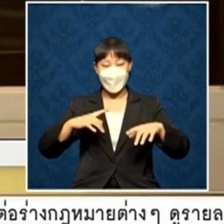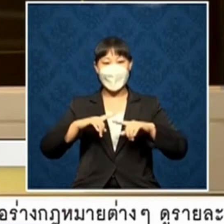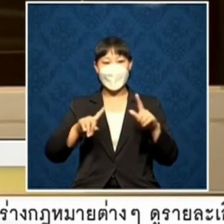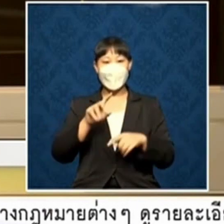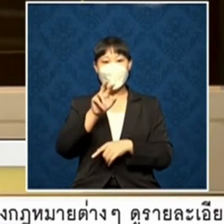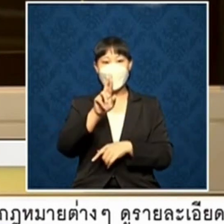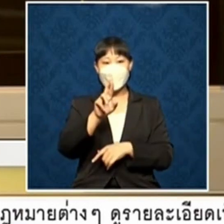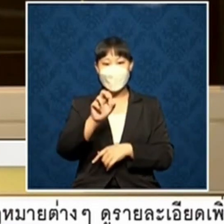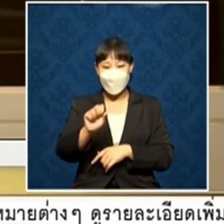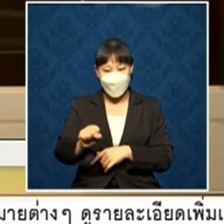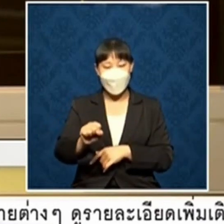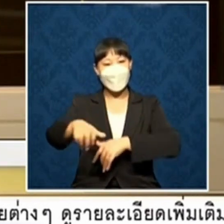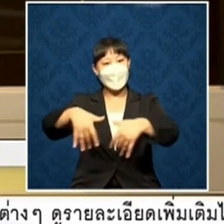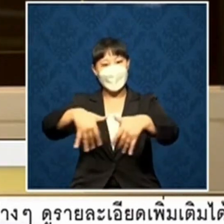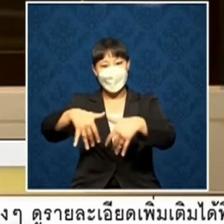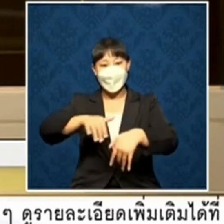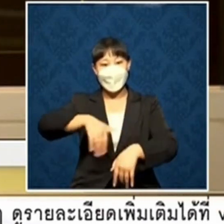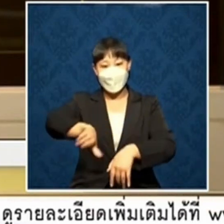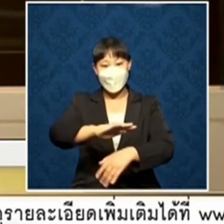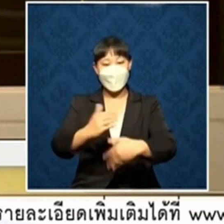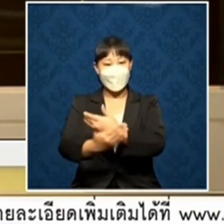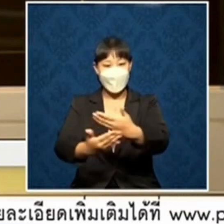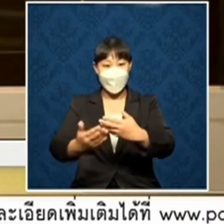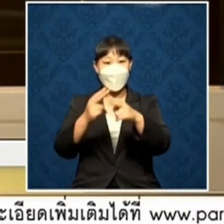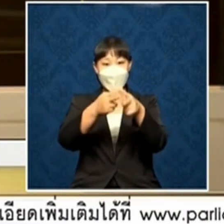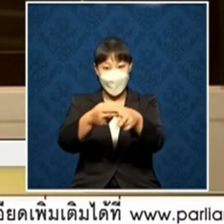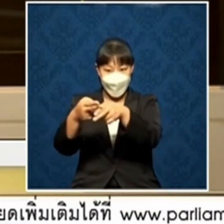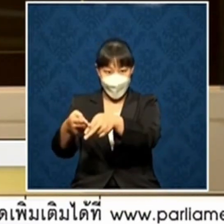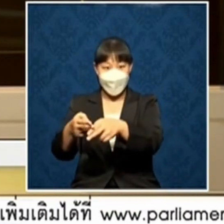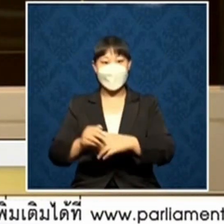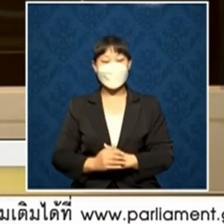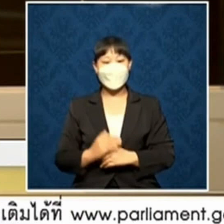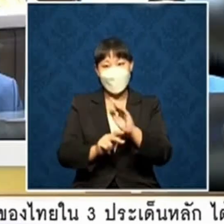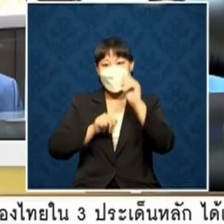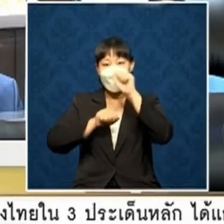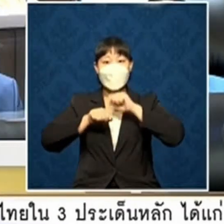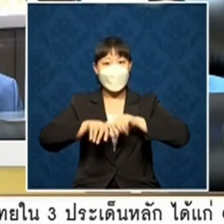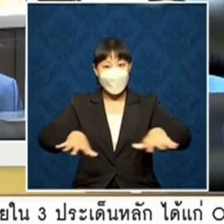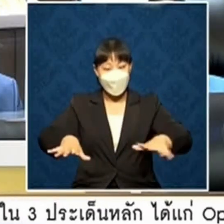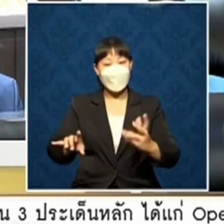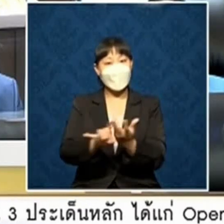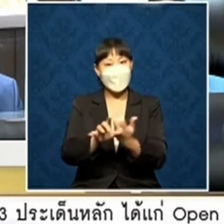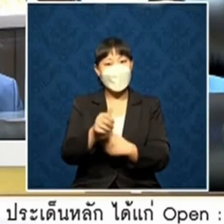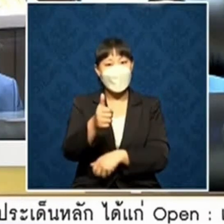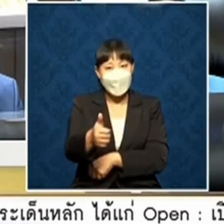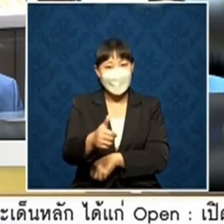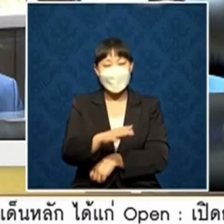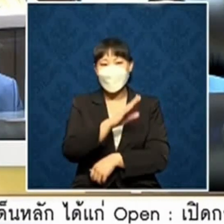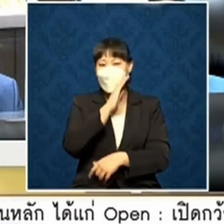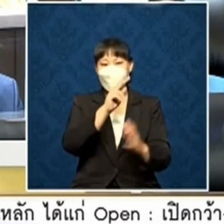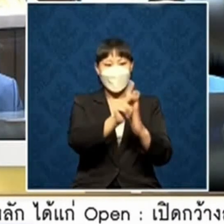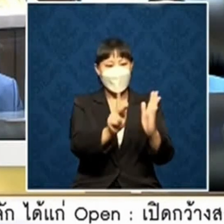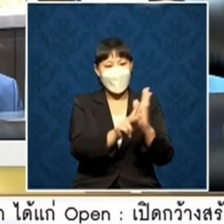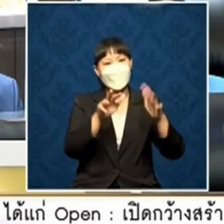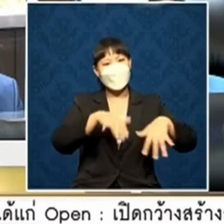ให้พี่น้องประชาชนเป็นผู้พิจารณานะครับเชิญท่านจองชัยอภิปราย ขออนุญาตต่อนะครับเพราะการใช้กฎหมายปกติเนี่ยก็ไม่